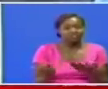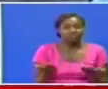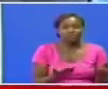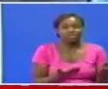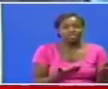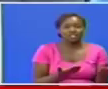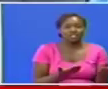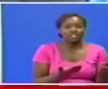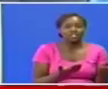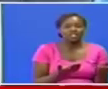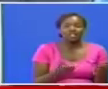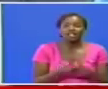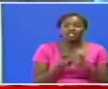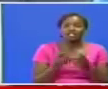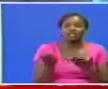Na huku akimleta,